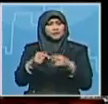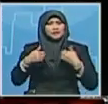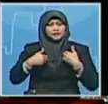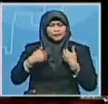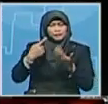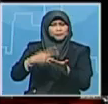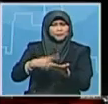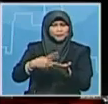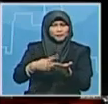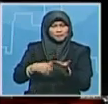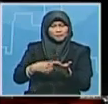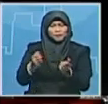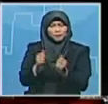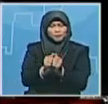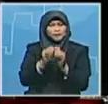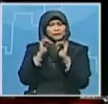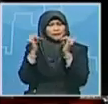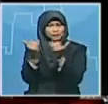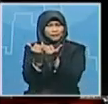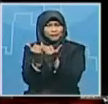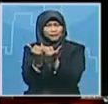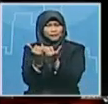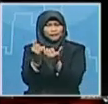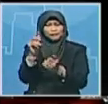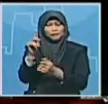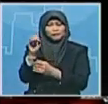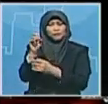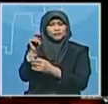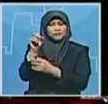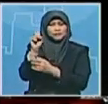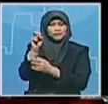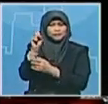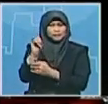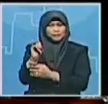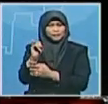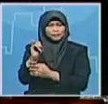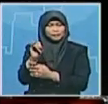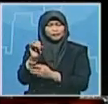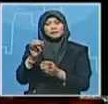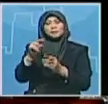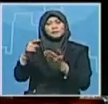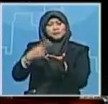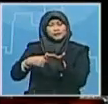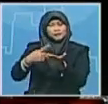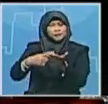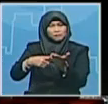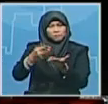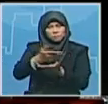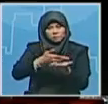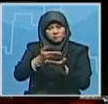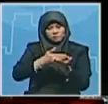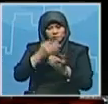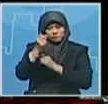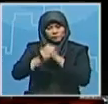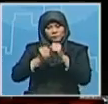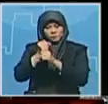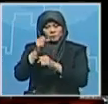perundingan dengan syarikat konsesi. Maka berlakulah bila perundingan pada